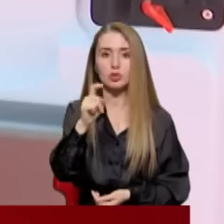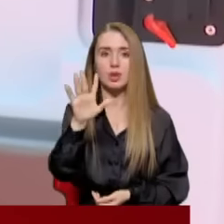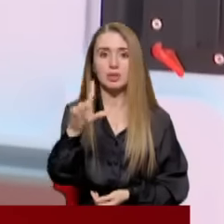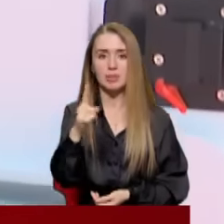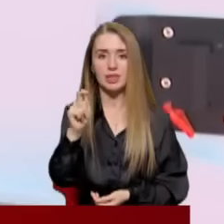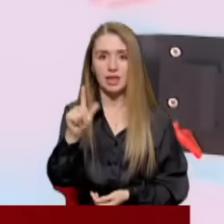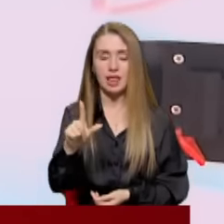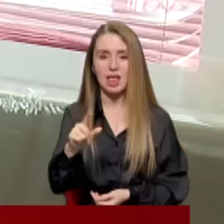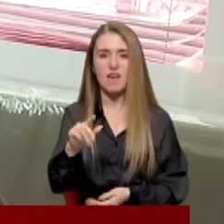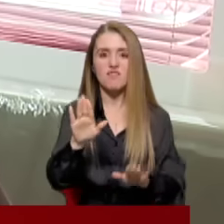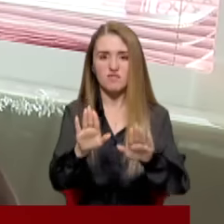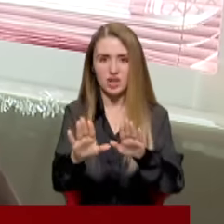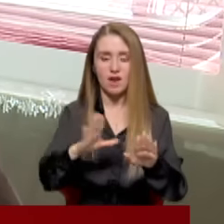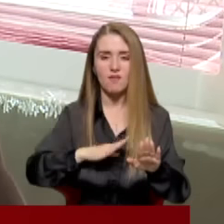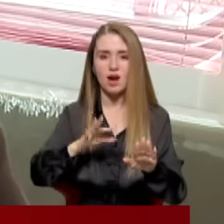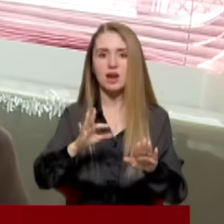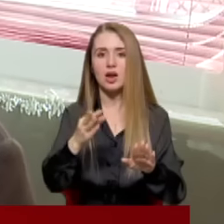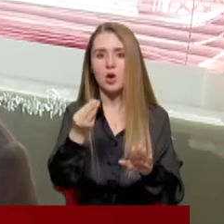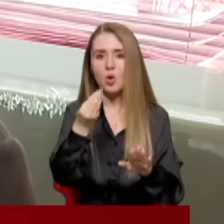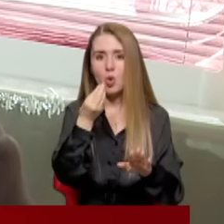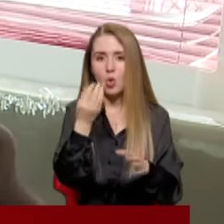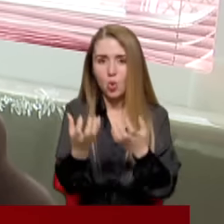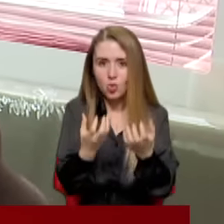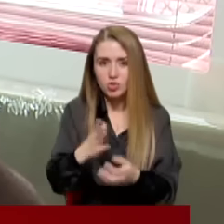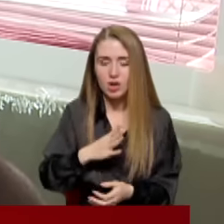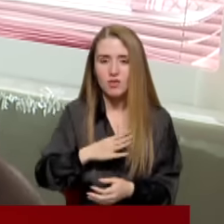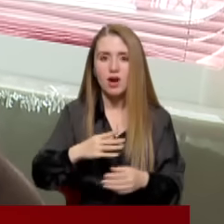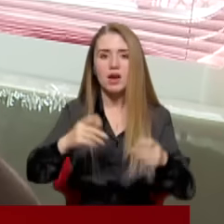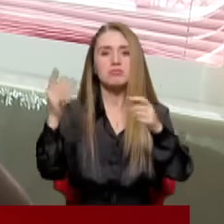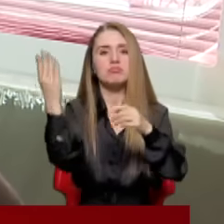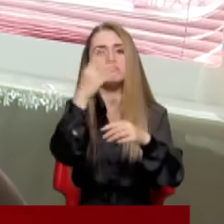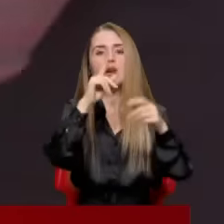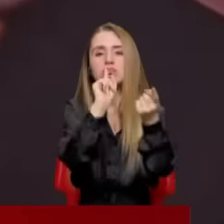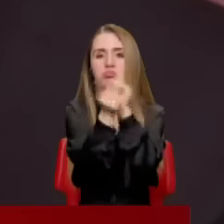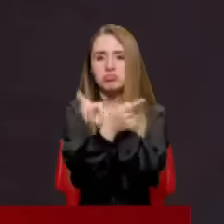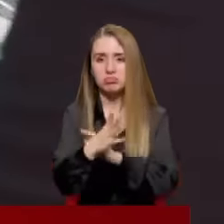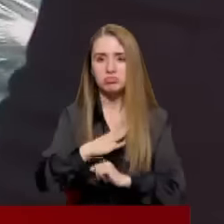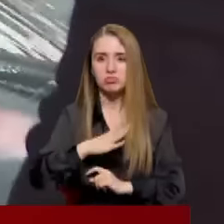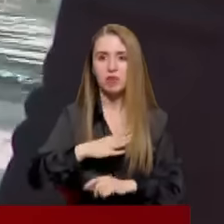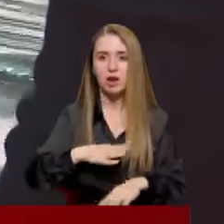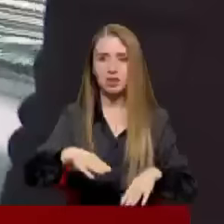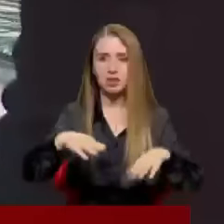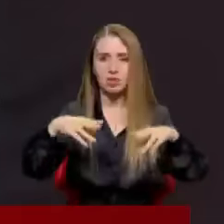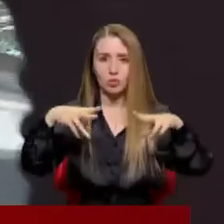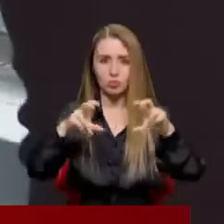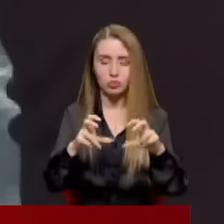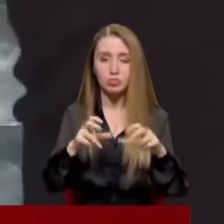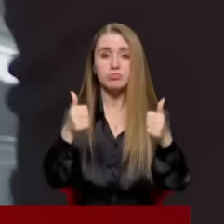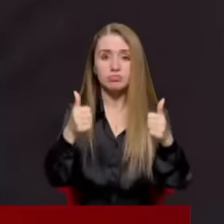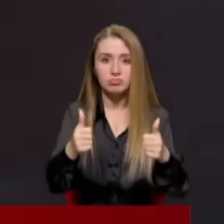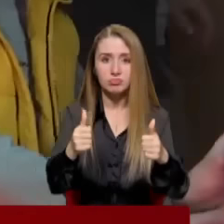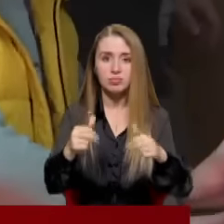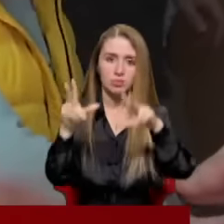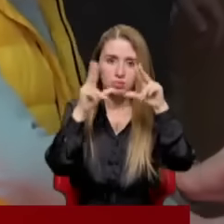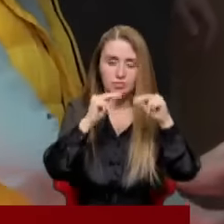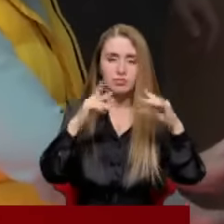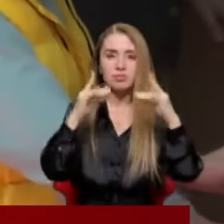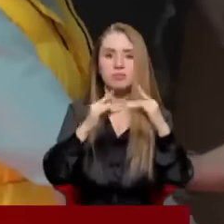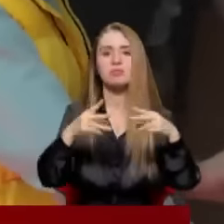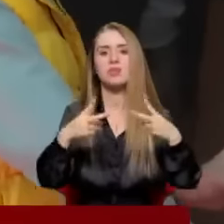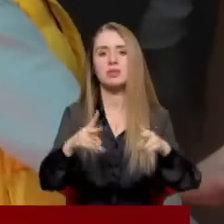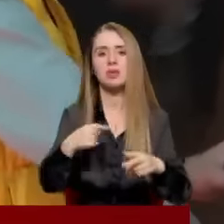bin TL. Frenli sistem oluyor. Ocak, evye, sineklikler, güneşlikler, dış duş. Sefamız oturma grubudur. Ayrıyetten de yatak olabiliyor. Bizim de